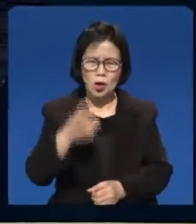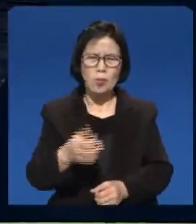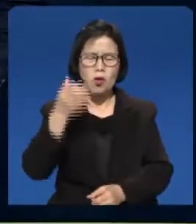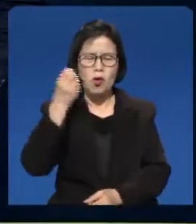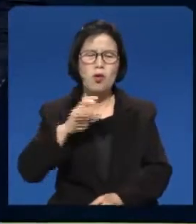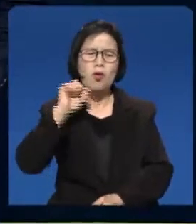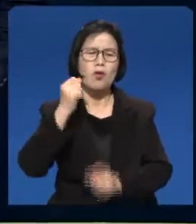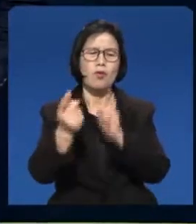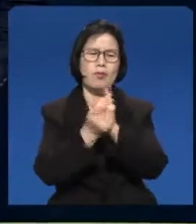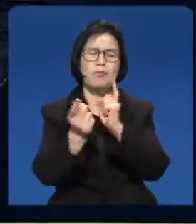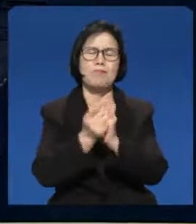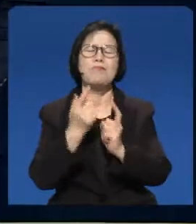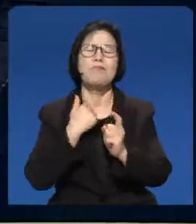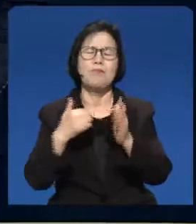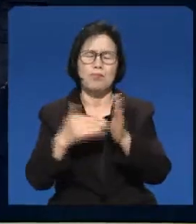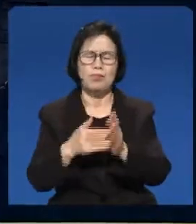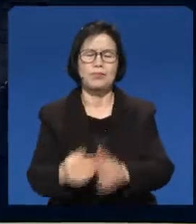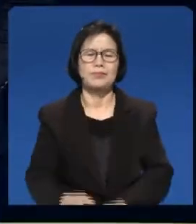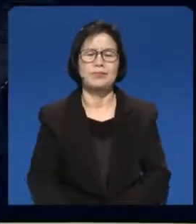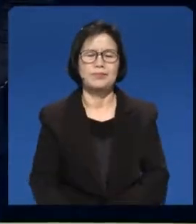만났던 탓이겠죠.